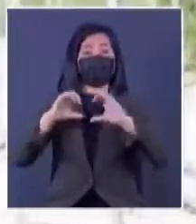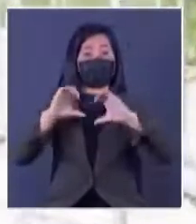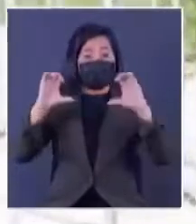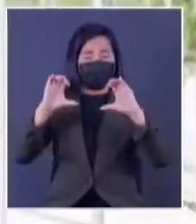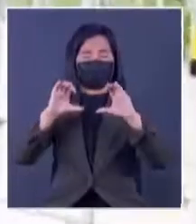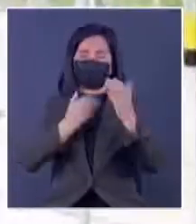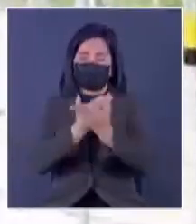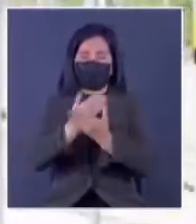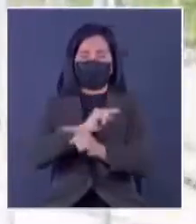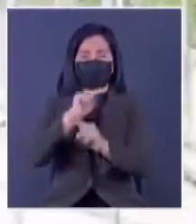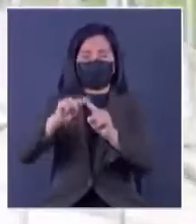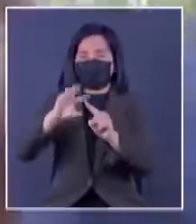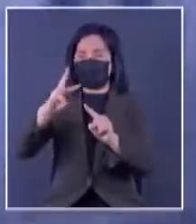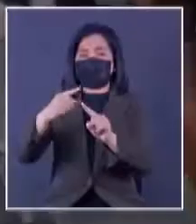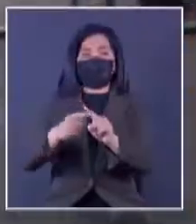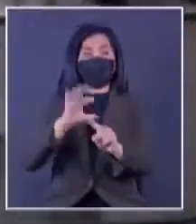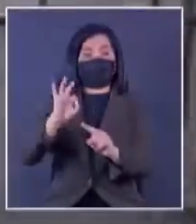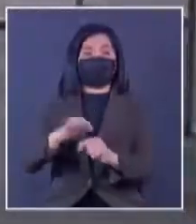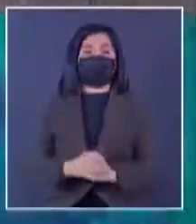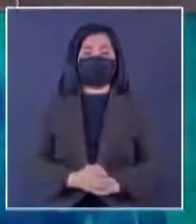ในวัตถุกันยายนนี้นะคะอ่ะม.ค